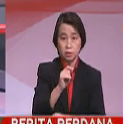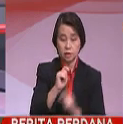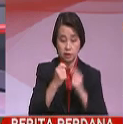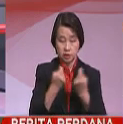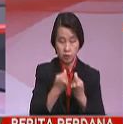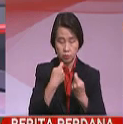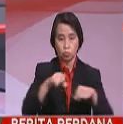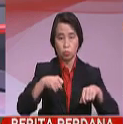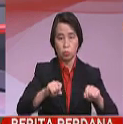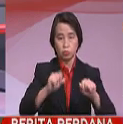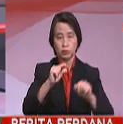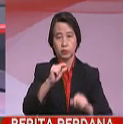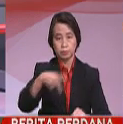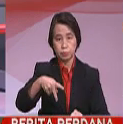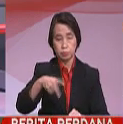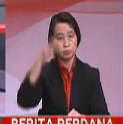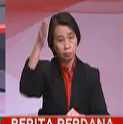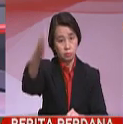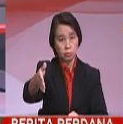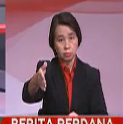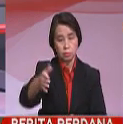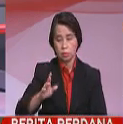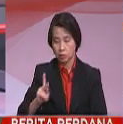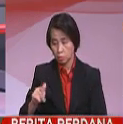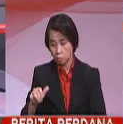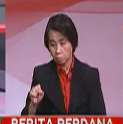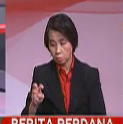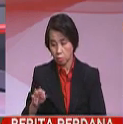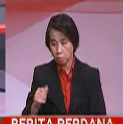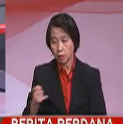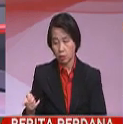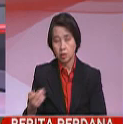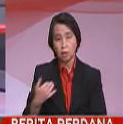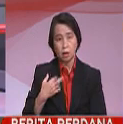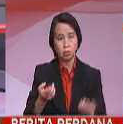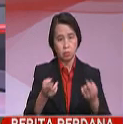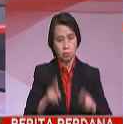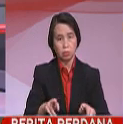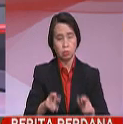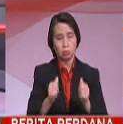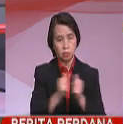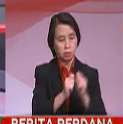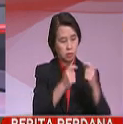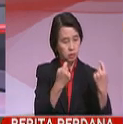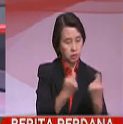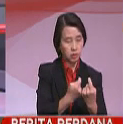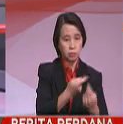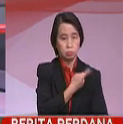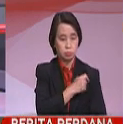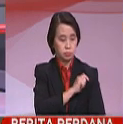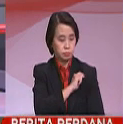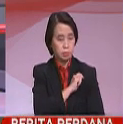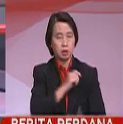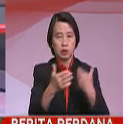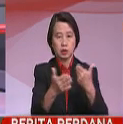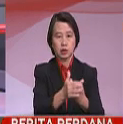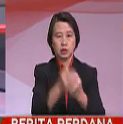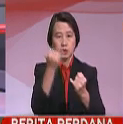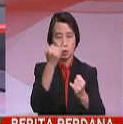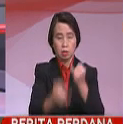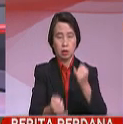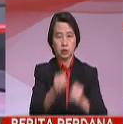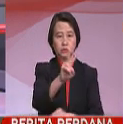kejuaraan MotoGP musim hadapan. Kasma Daniel sebelum ini masih mempunyai kontrak bersama pasukan dari Spanyol itu sehingga